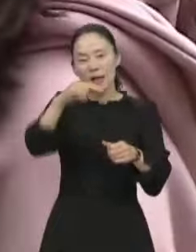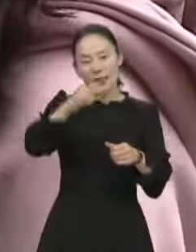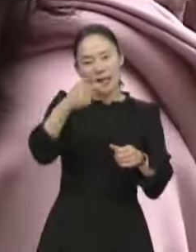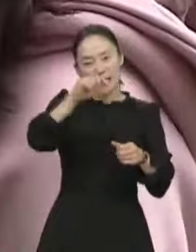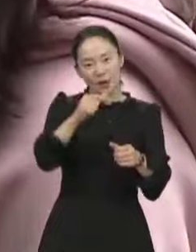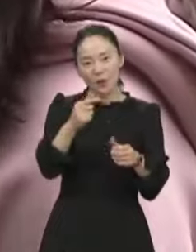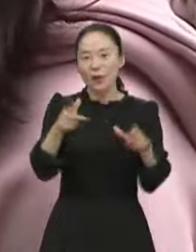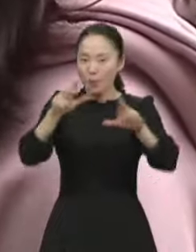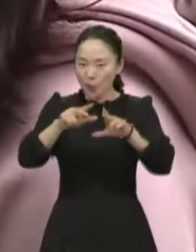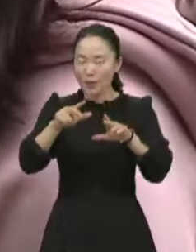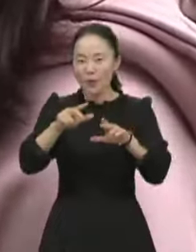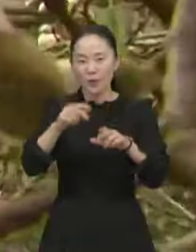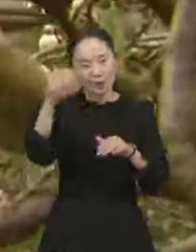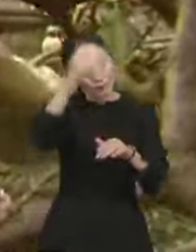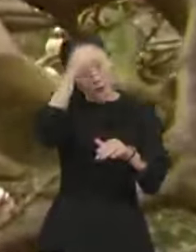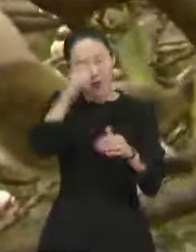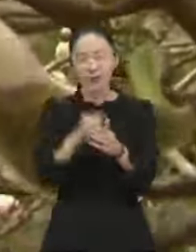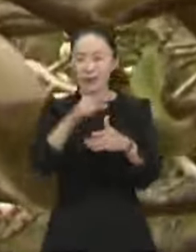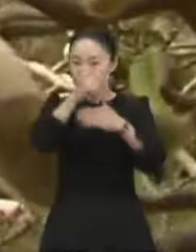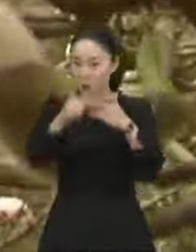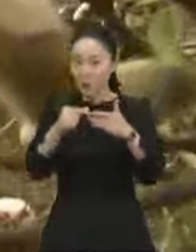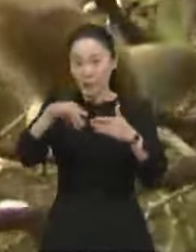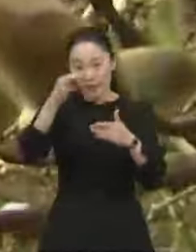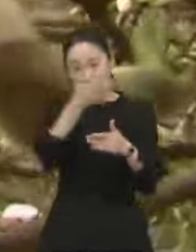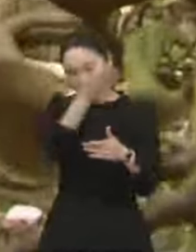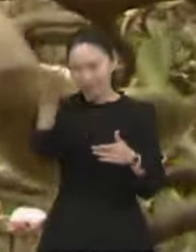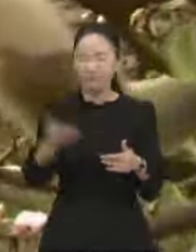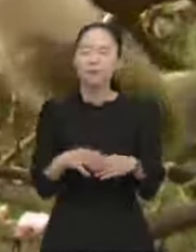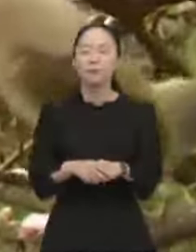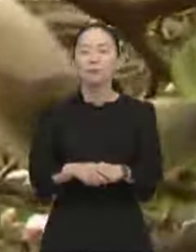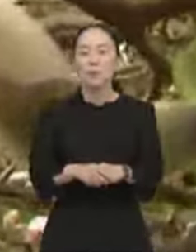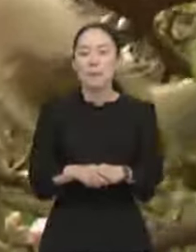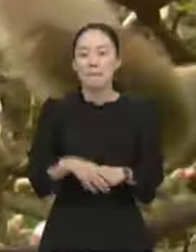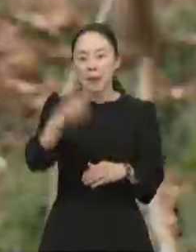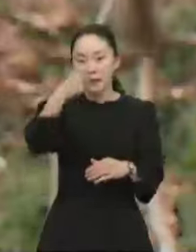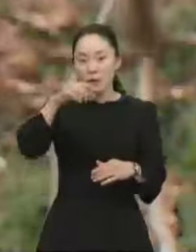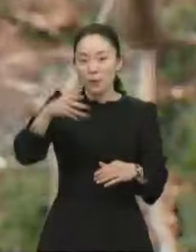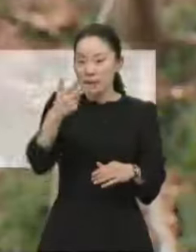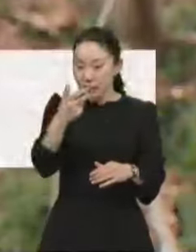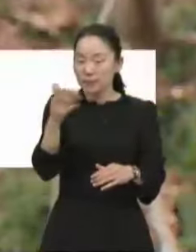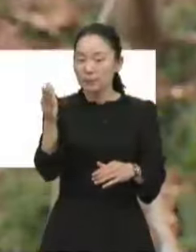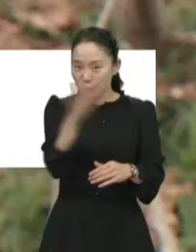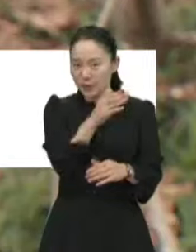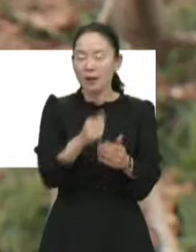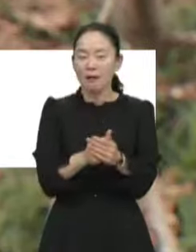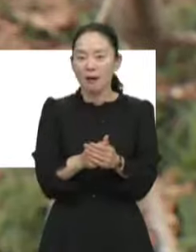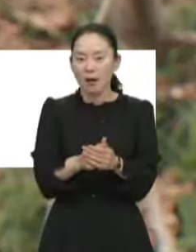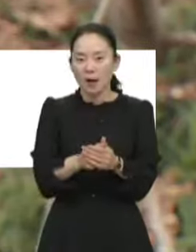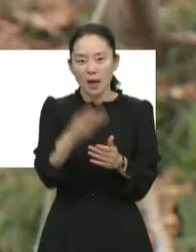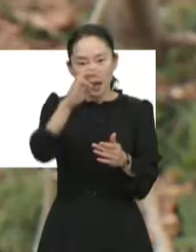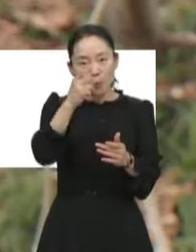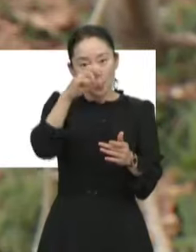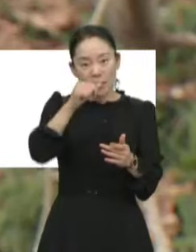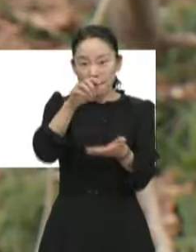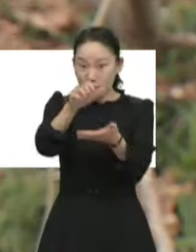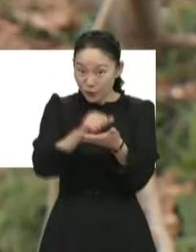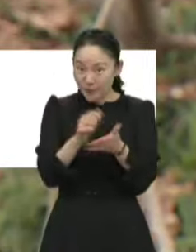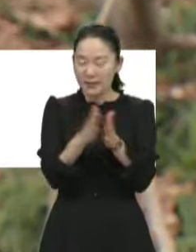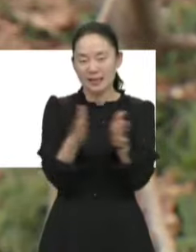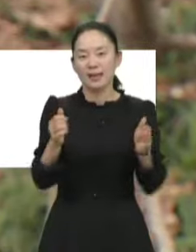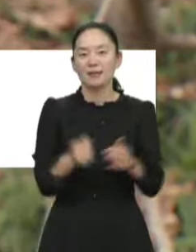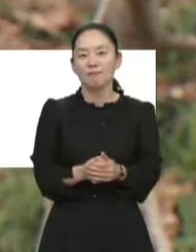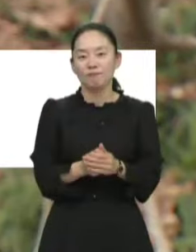목련원을 둘러볼 수 있는 프로그램도 첫 선을 보였습니다. 1970년대부터 목련을 저희가 수집을 하기